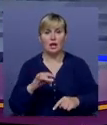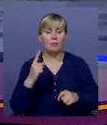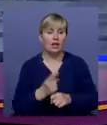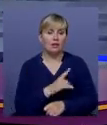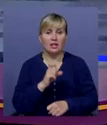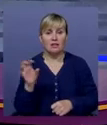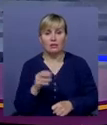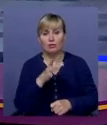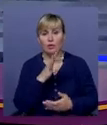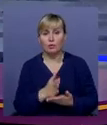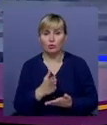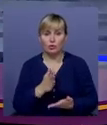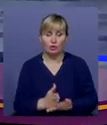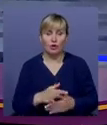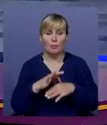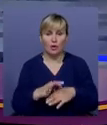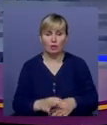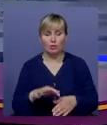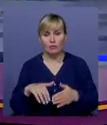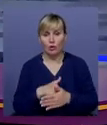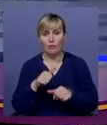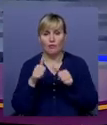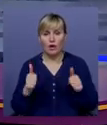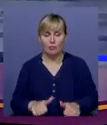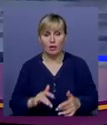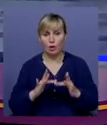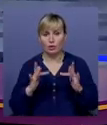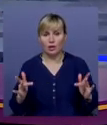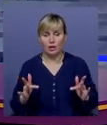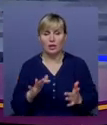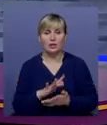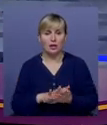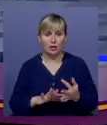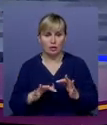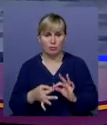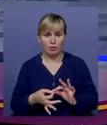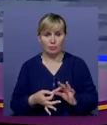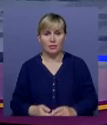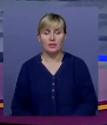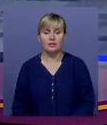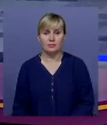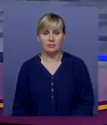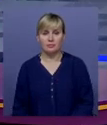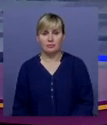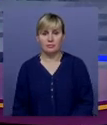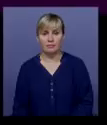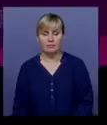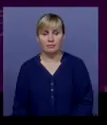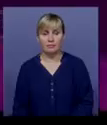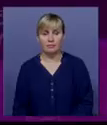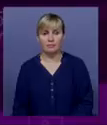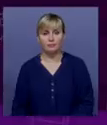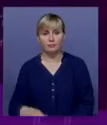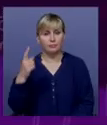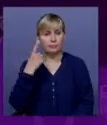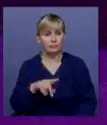за все время существования он прошел в новом формате – онлайн. Все подробности узнаем у Татьяны Ким. От идеи